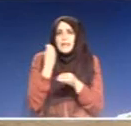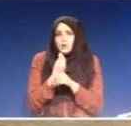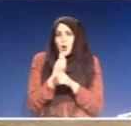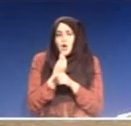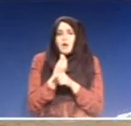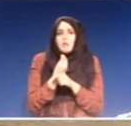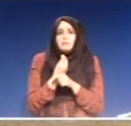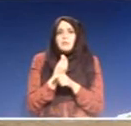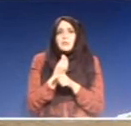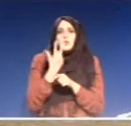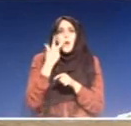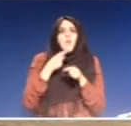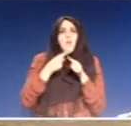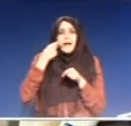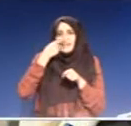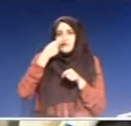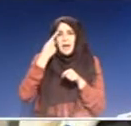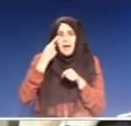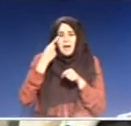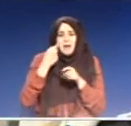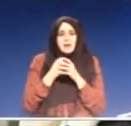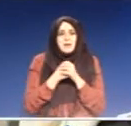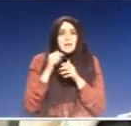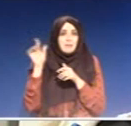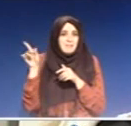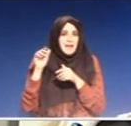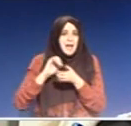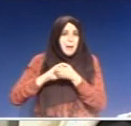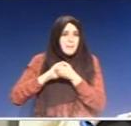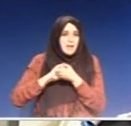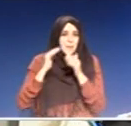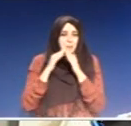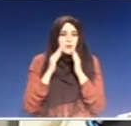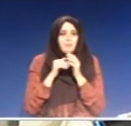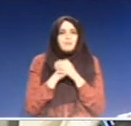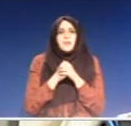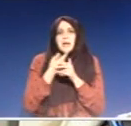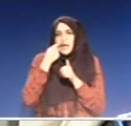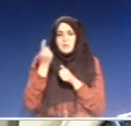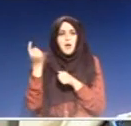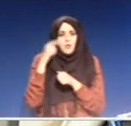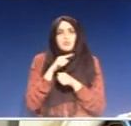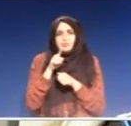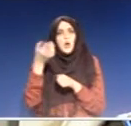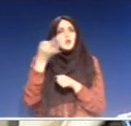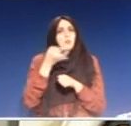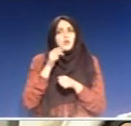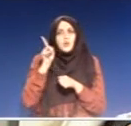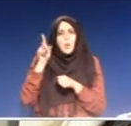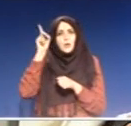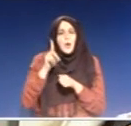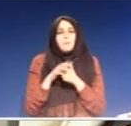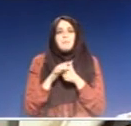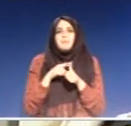سكن. نعم. جاء الخبير الاول. اعطاه الخبره 100% اللي هو. من